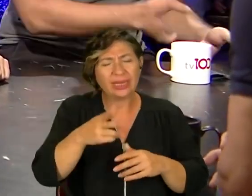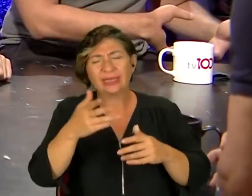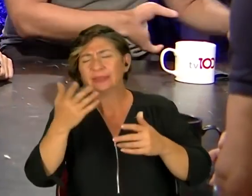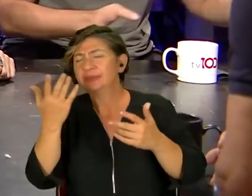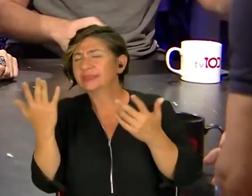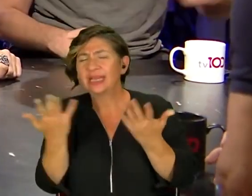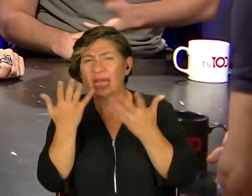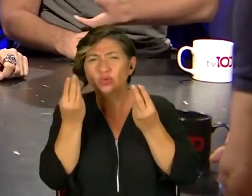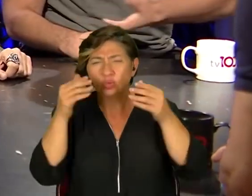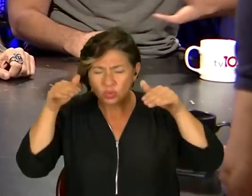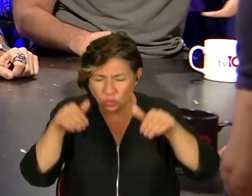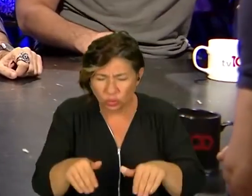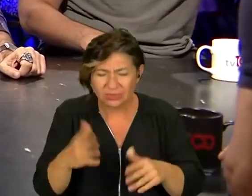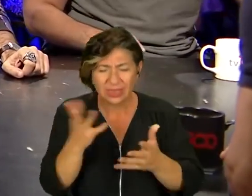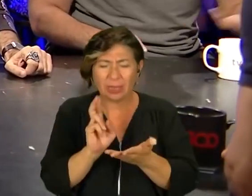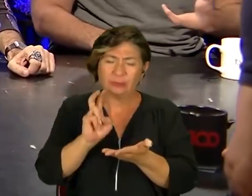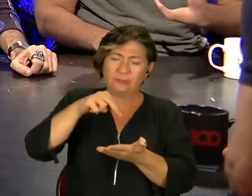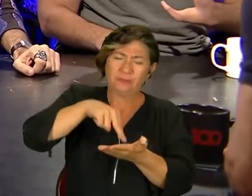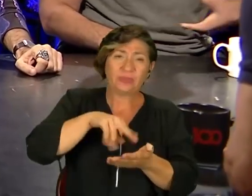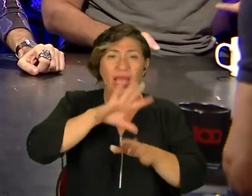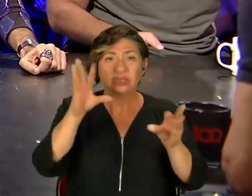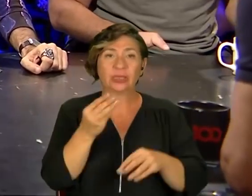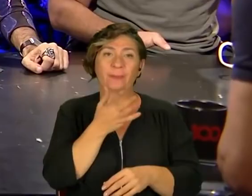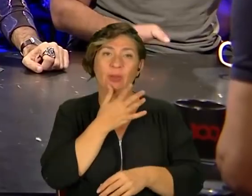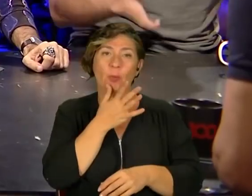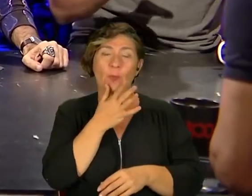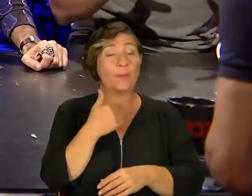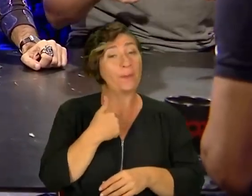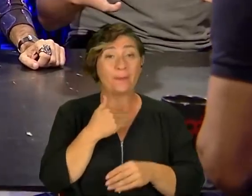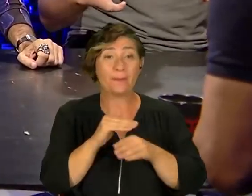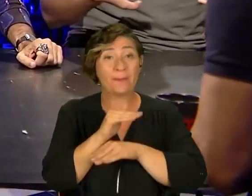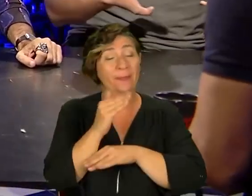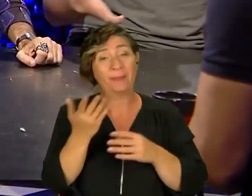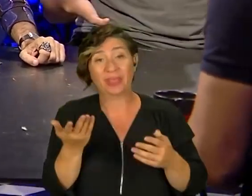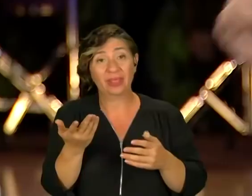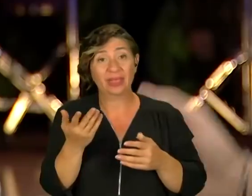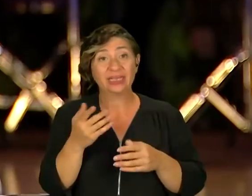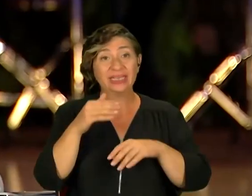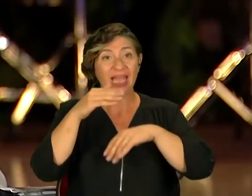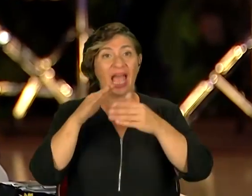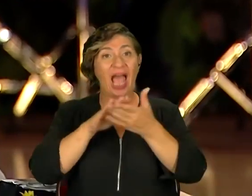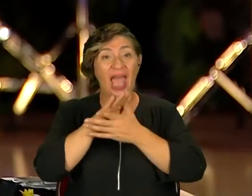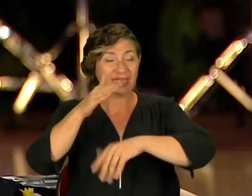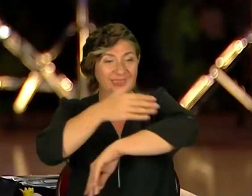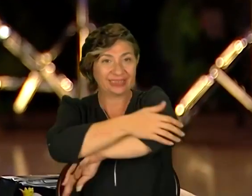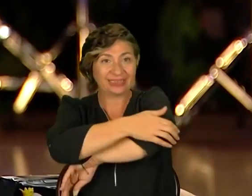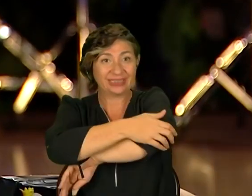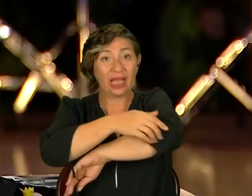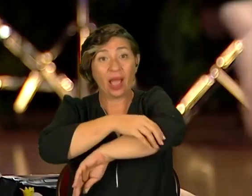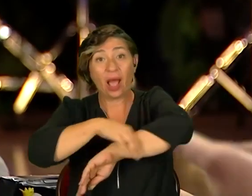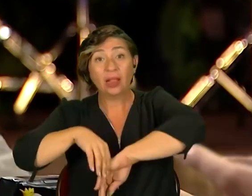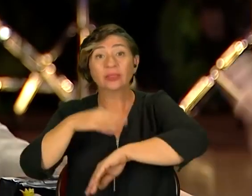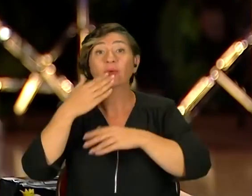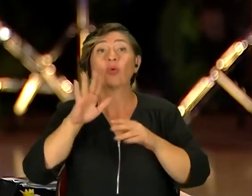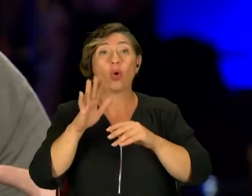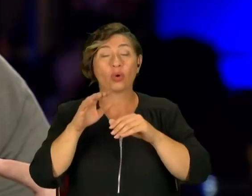ederken ne kadar çok düştüm, ne kadar çok kalktım, her şeyi biliyorum içinden geldiğim için. Bu arada bize şeyi de söyle, diz kapaklarının bu arada benim yok. Diz